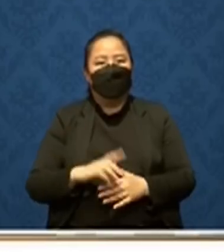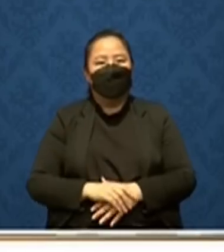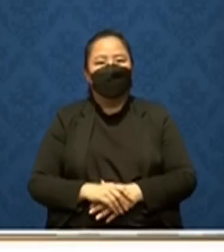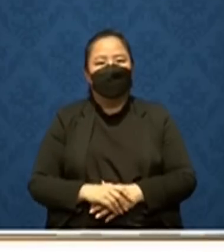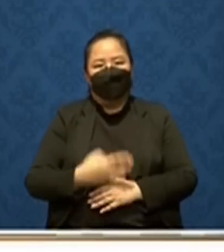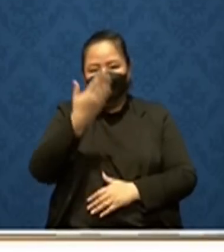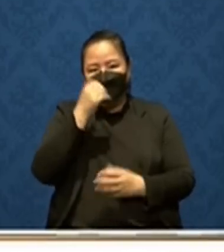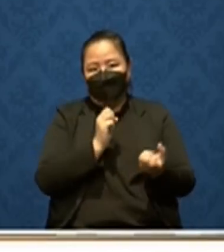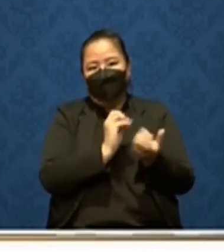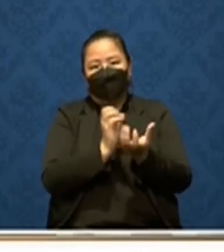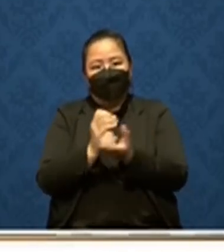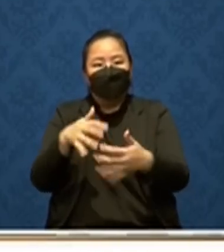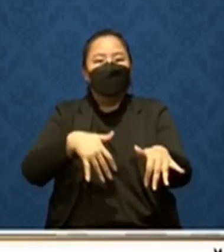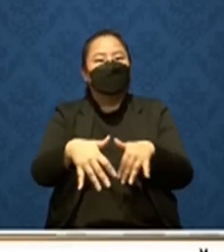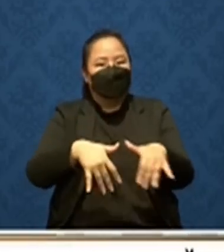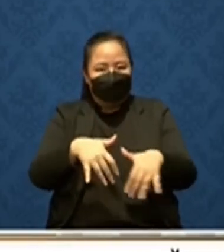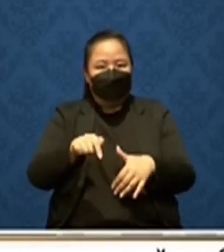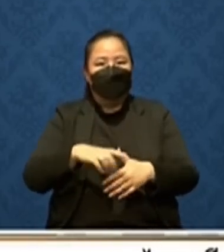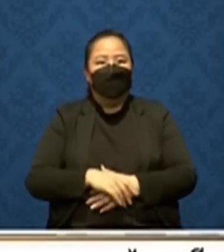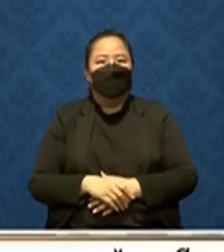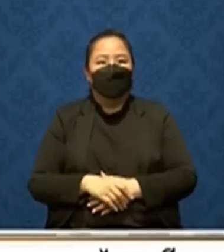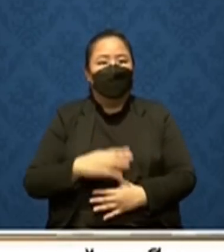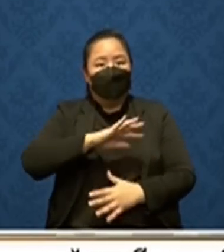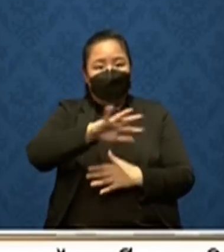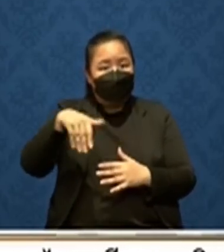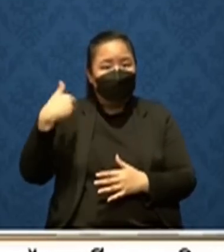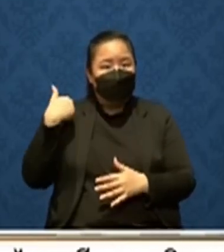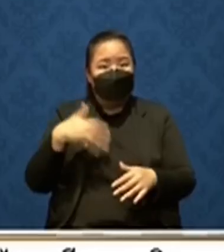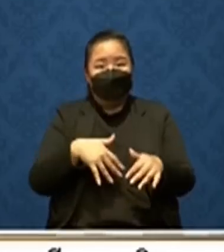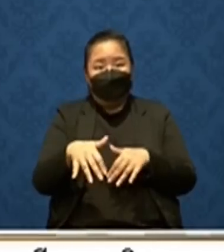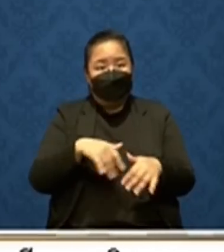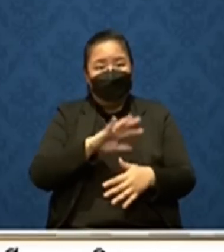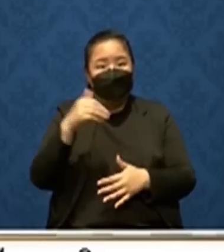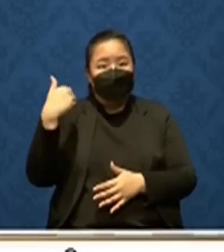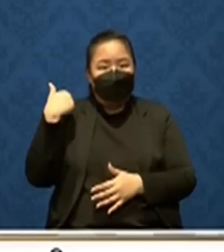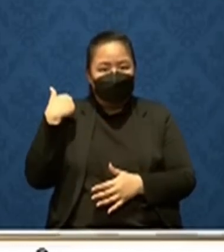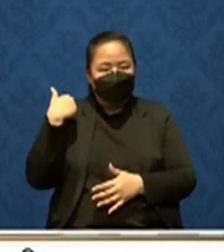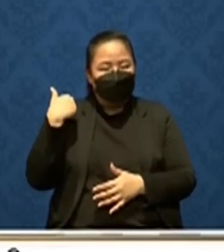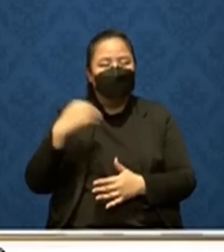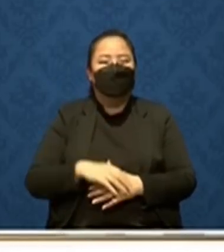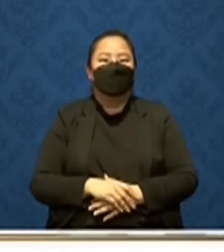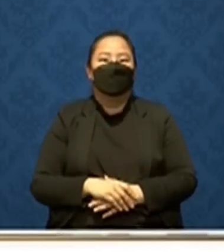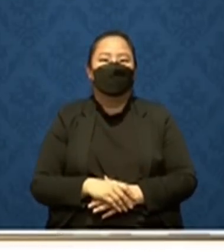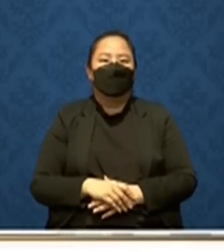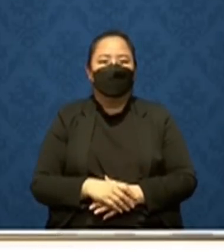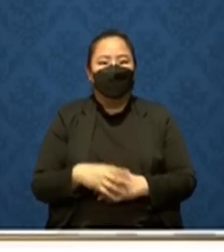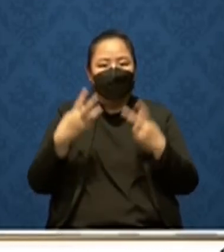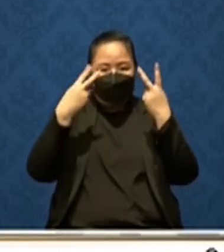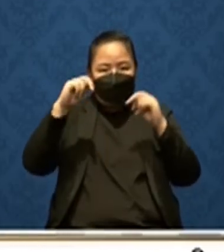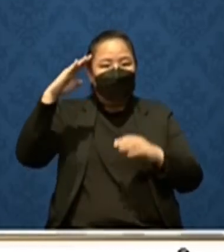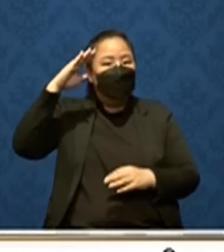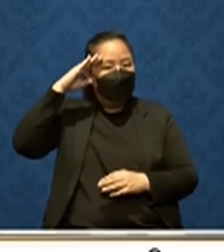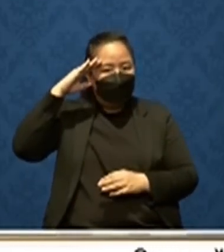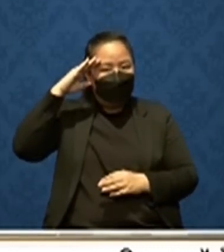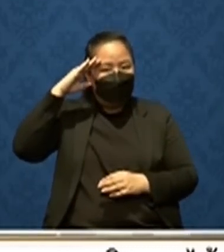เพราะมันกระทบกับพี่น้องประชาชนทุกคนทุกหย่อมหญ้ากมีคนเอกประยุทธ์จันทร์โอชา